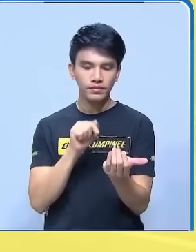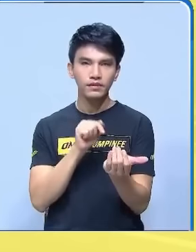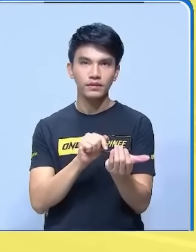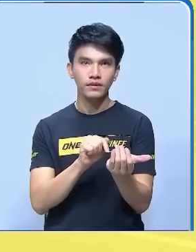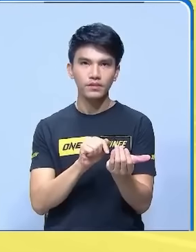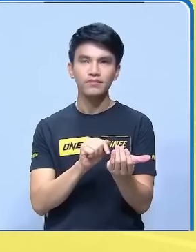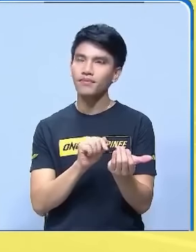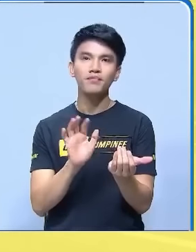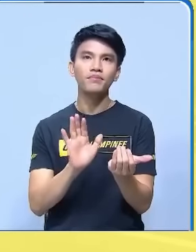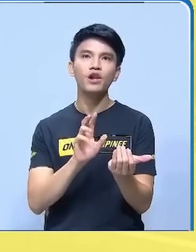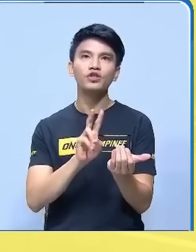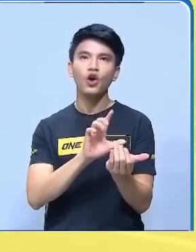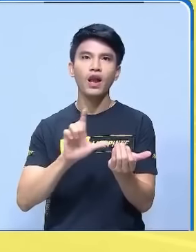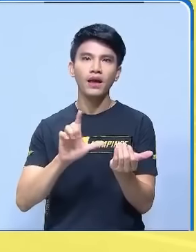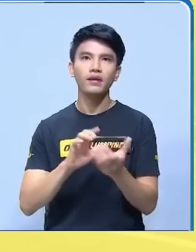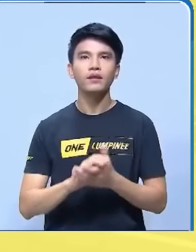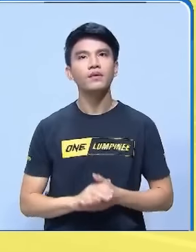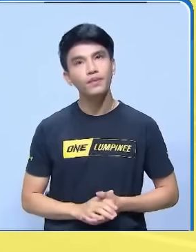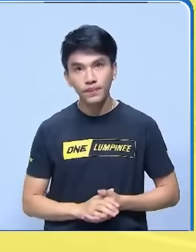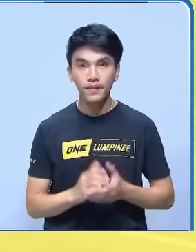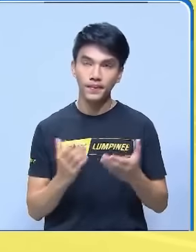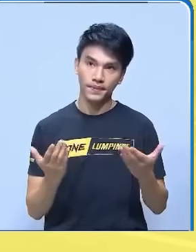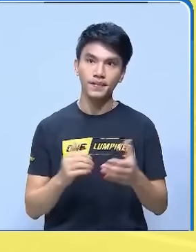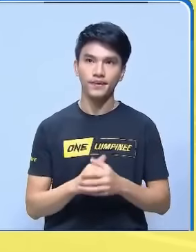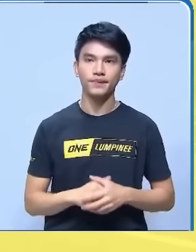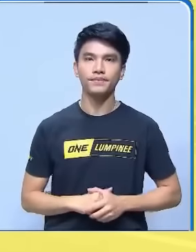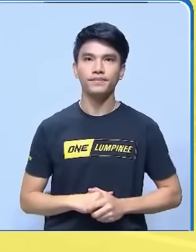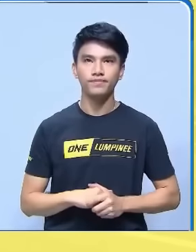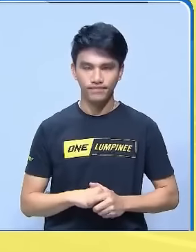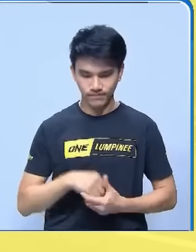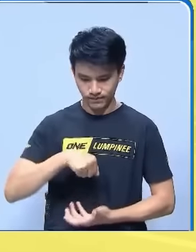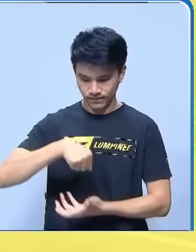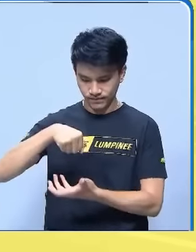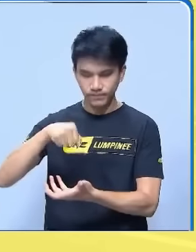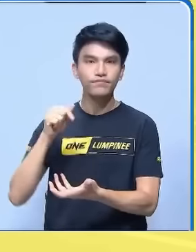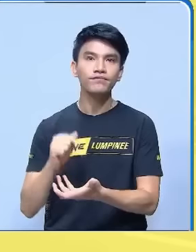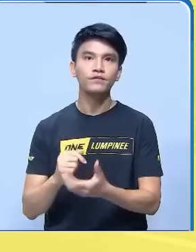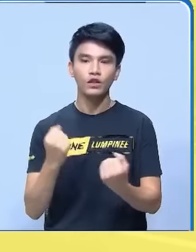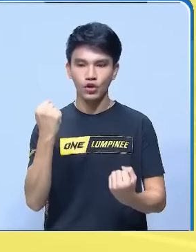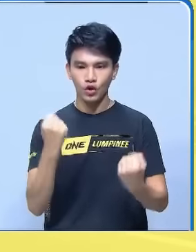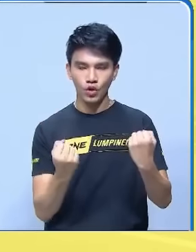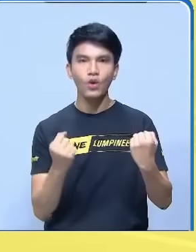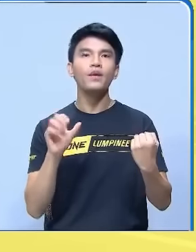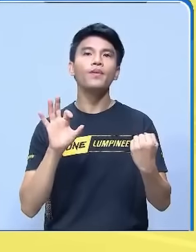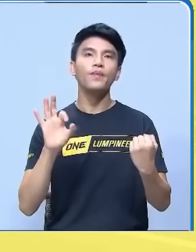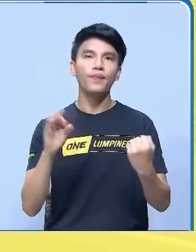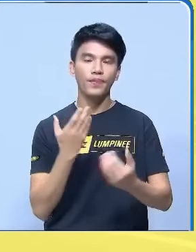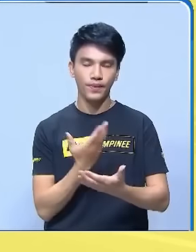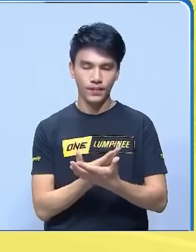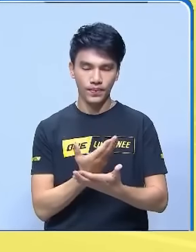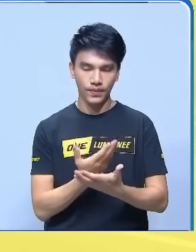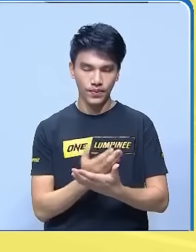าๆค่ะไม่เยอะค่ะ2 ล้านเท่านั้นเองค่ะอะไรทำนองนี้นะคะมีกระเป๋าแบรนด์เนมมีรถหรู9 คันมูลค่า